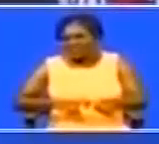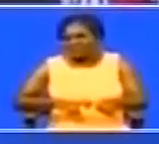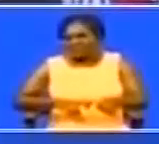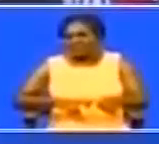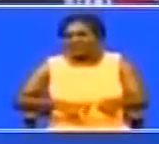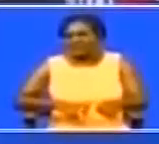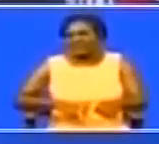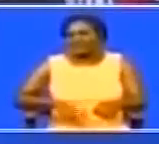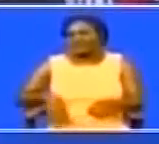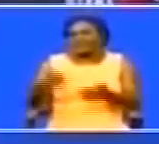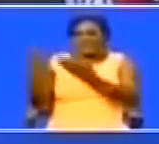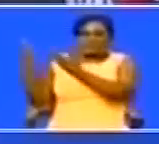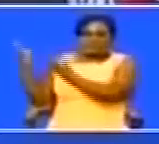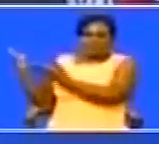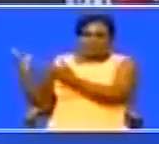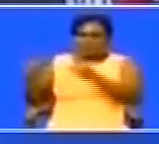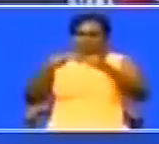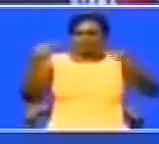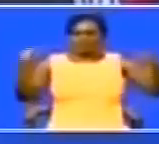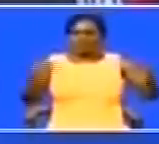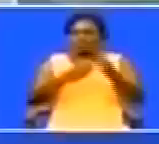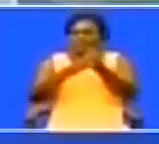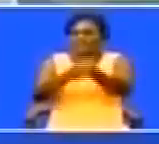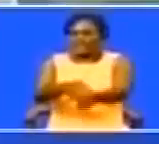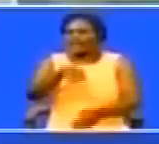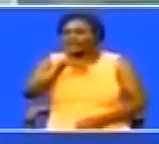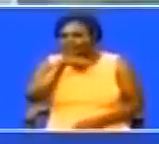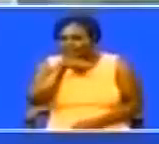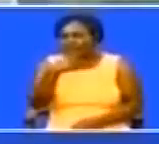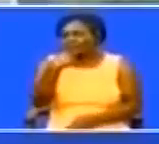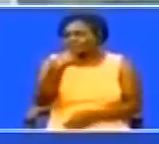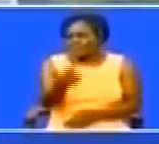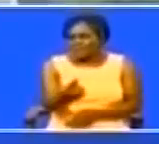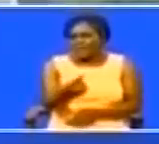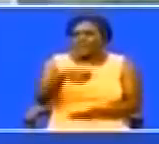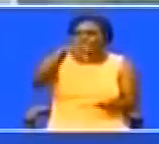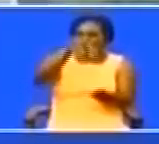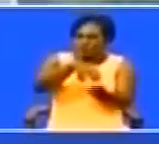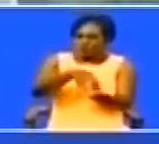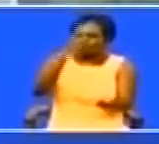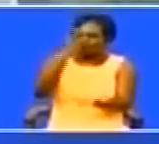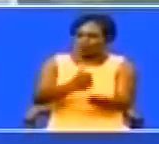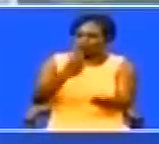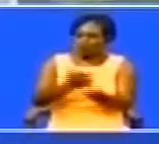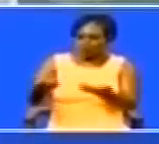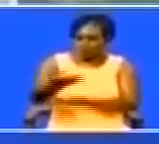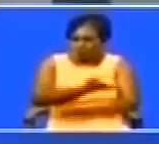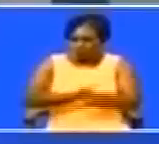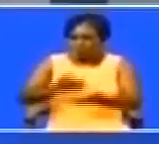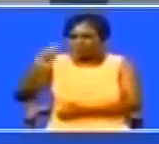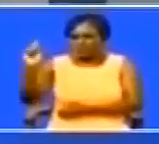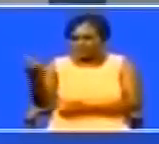Semi hiyo ndiyo ambayo kiongozi wa upinzani Raila Odinga alidokeza kuwa inatoa taswira ya hali ya uchumi katika taifa la